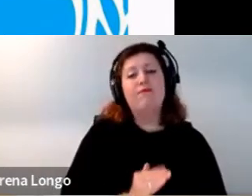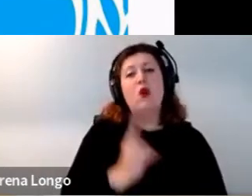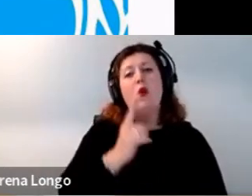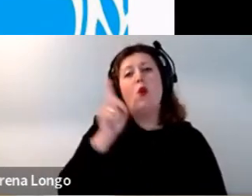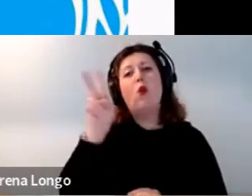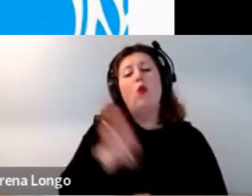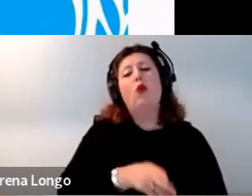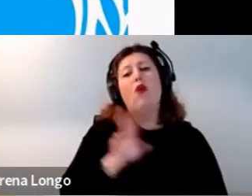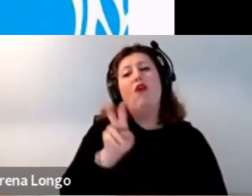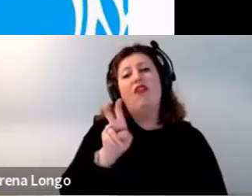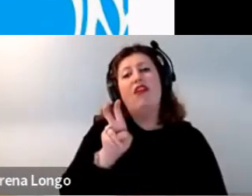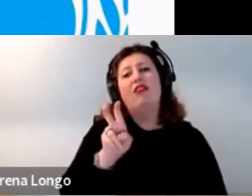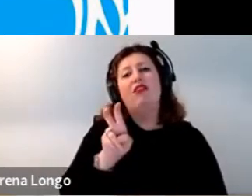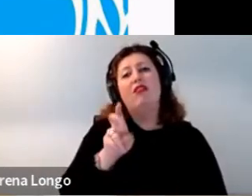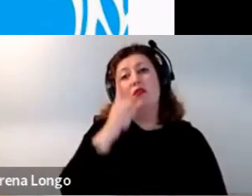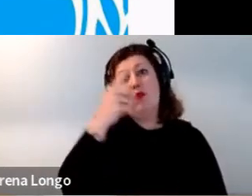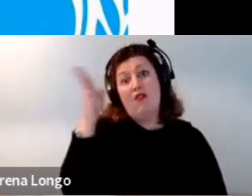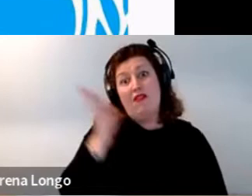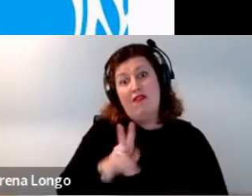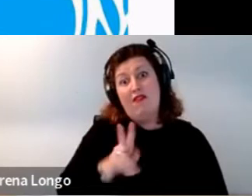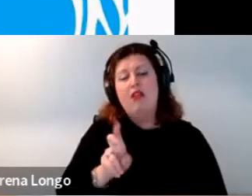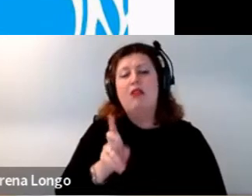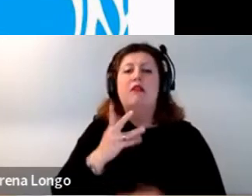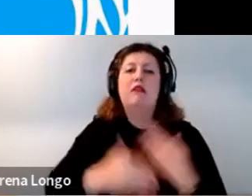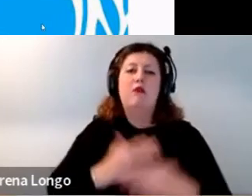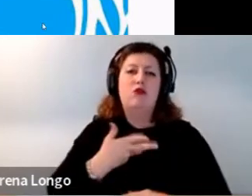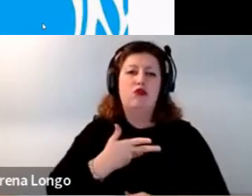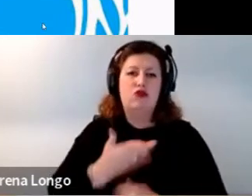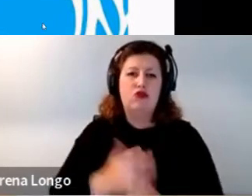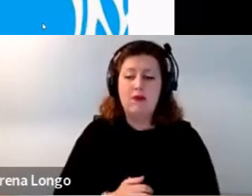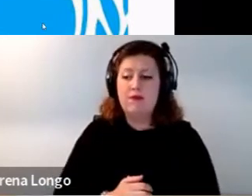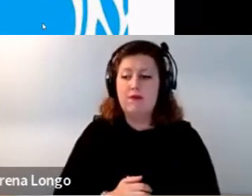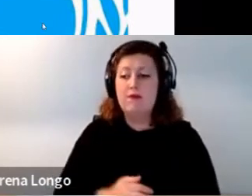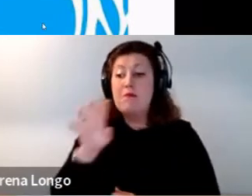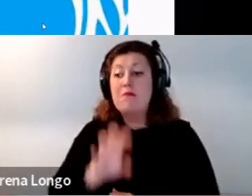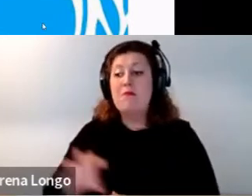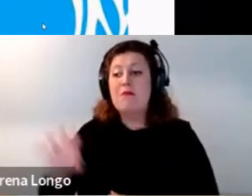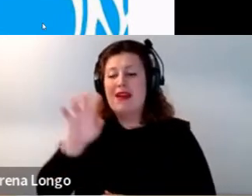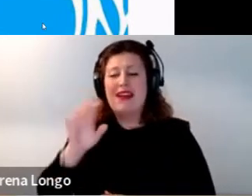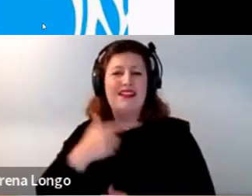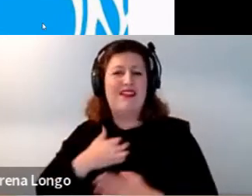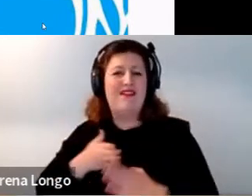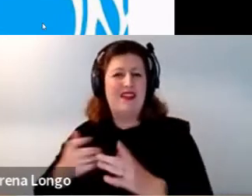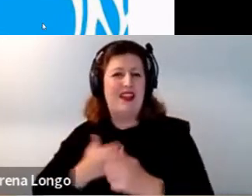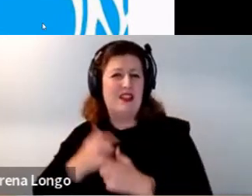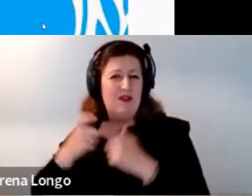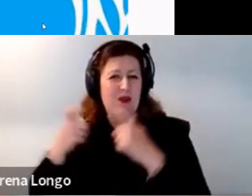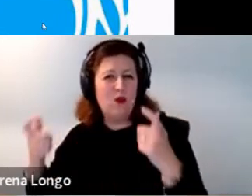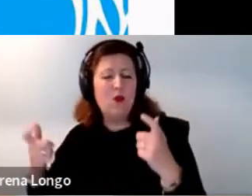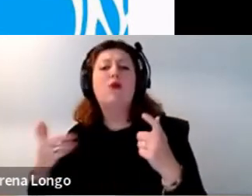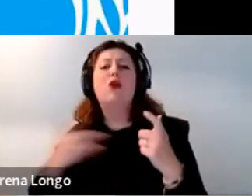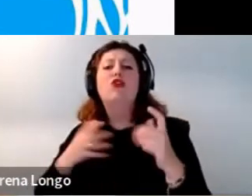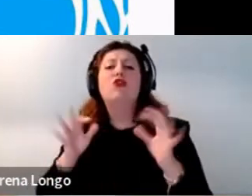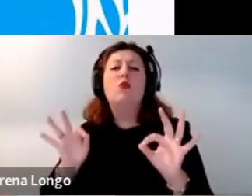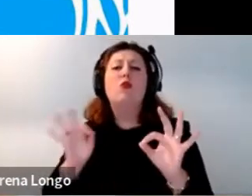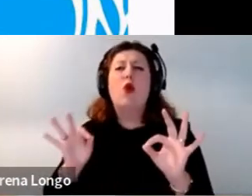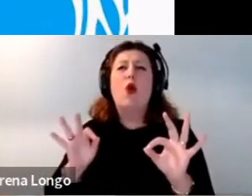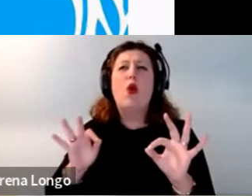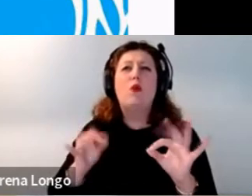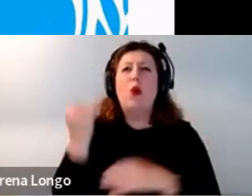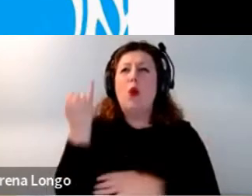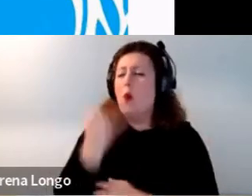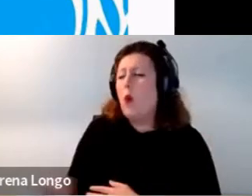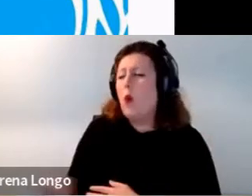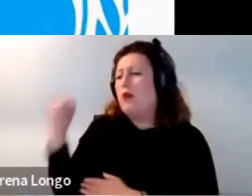disabile. Nei paesi in via di sviluppo i bambini con disabilità sono gli ultimi tra gli ultimi, i più